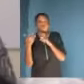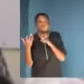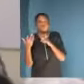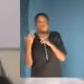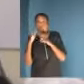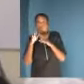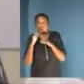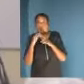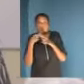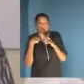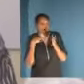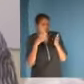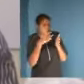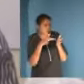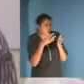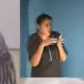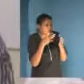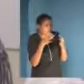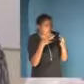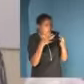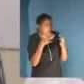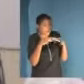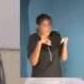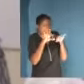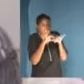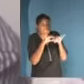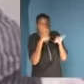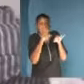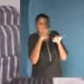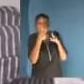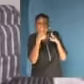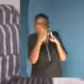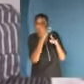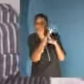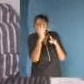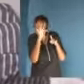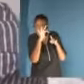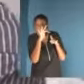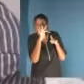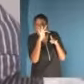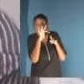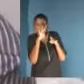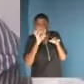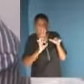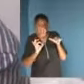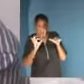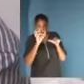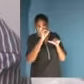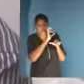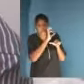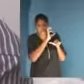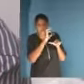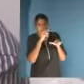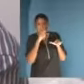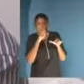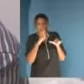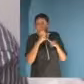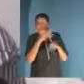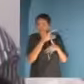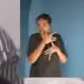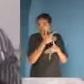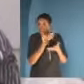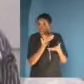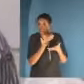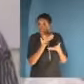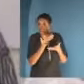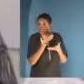s'appelle comme ça. Il y a un pays qui s'appelle France, et quand vous allez dans la Caraïbe, parmi les pays de la Caraïbe, il y en a un qui s'appelle Martinique. Je pense qu'il